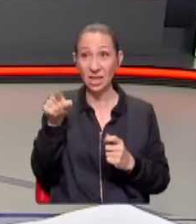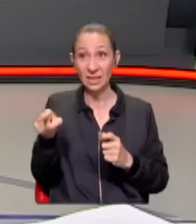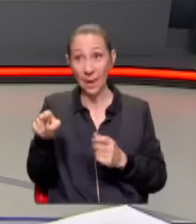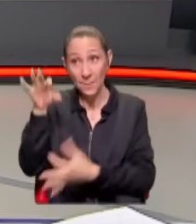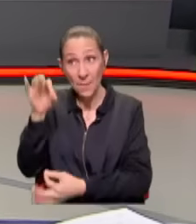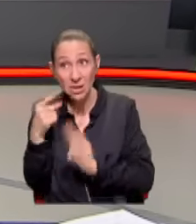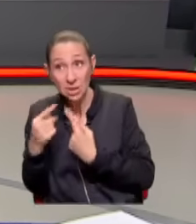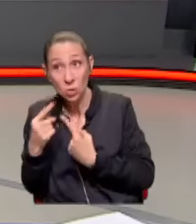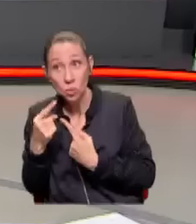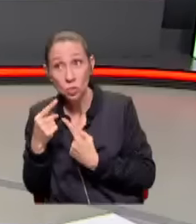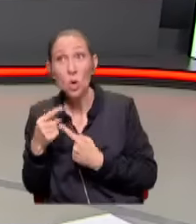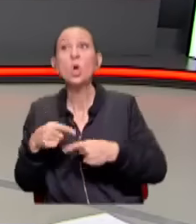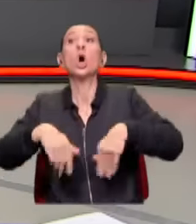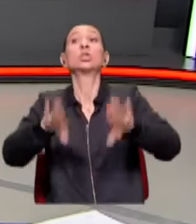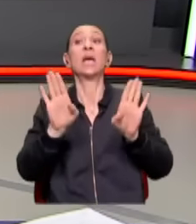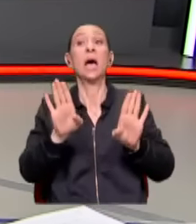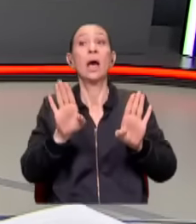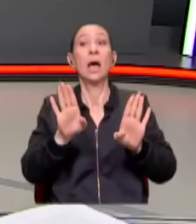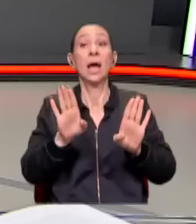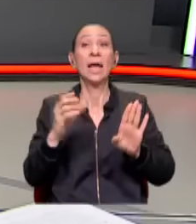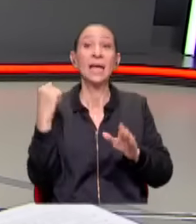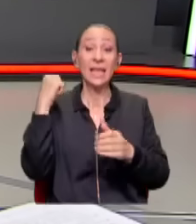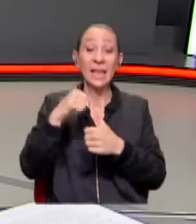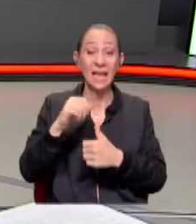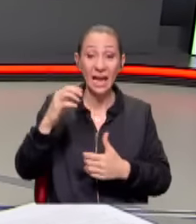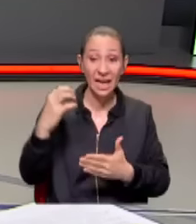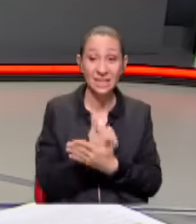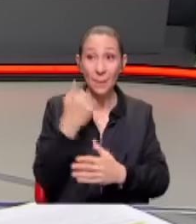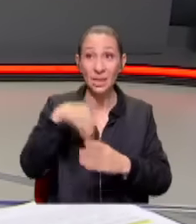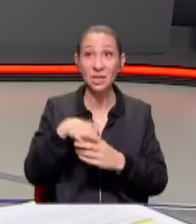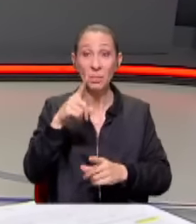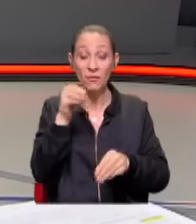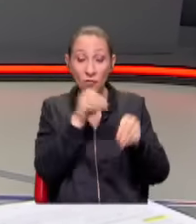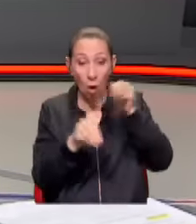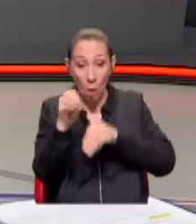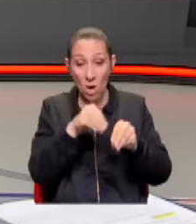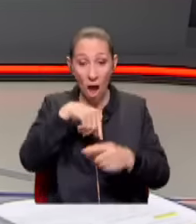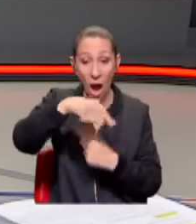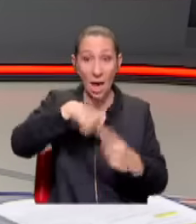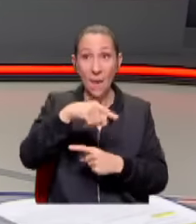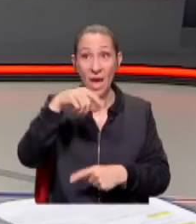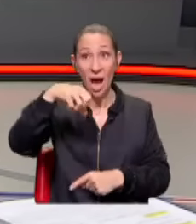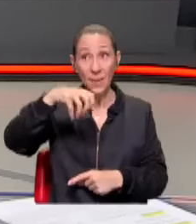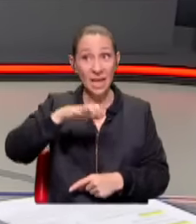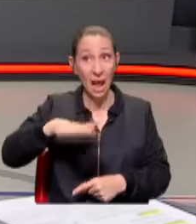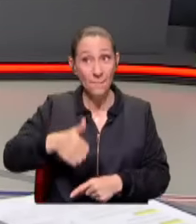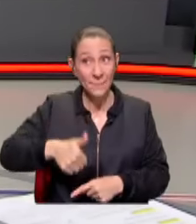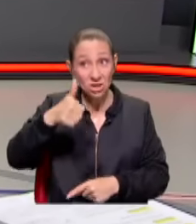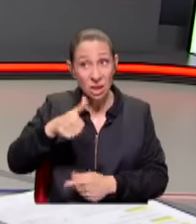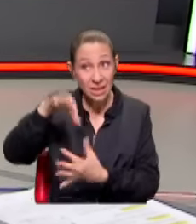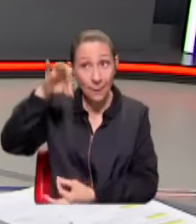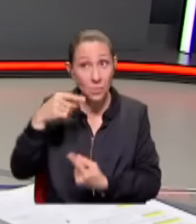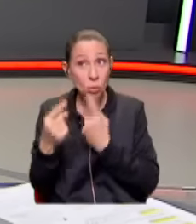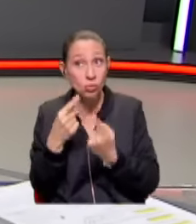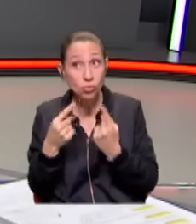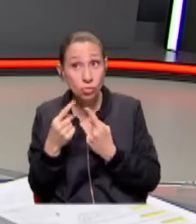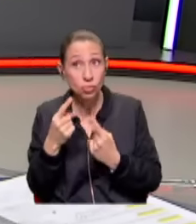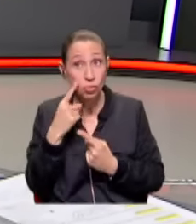mı bahsediyoruz? Yoksa yeniden seçilebilmek için bir formül arayan bir AK Parti Genel Başkanı'ndan mı